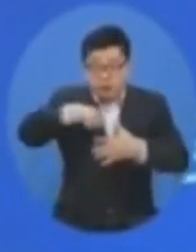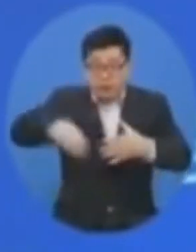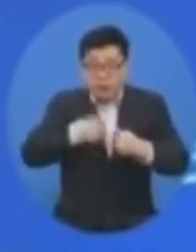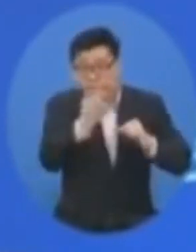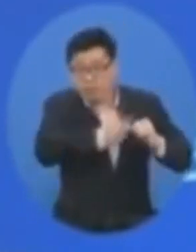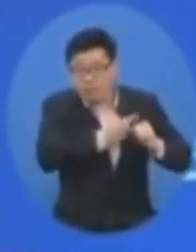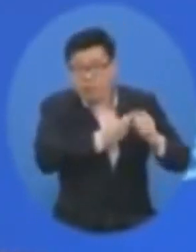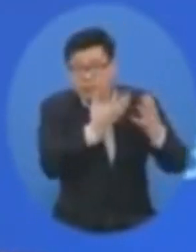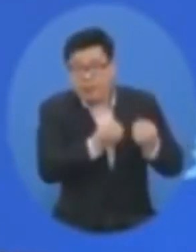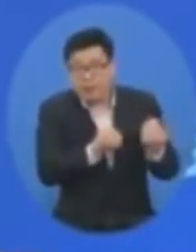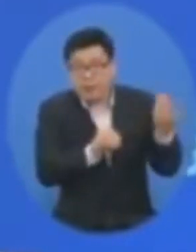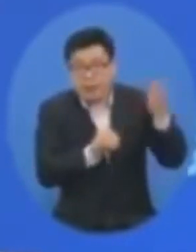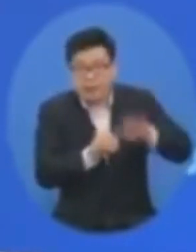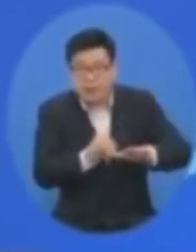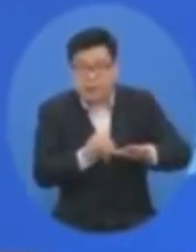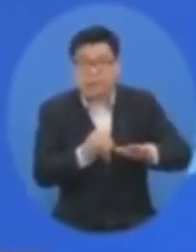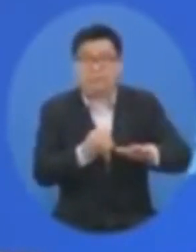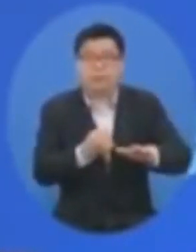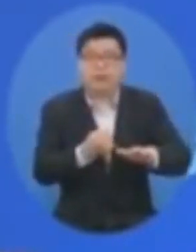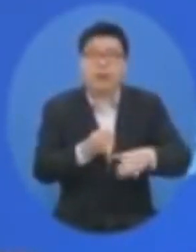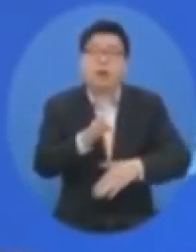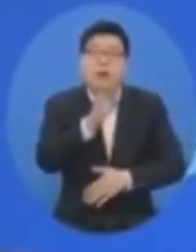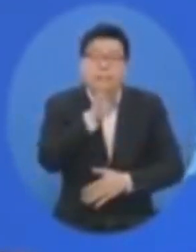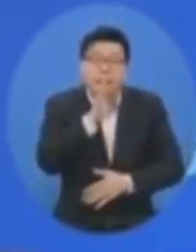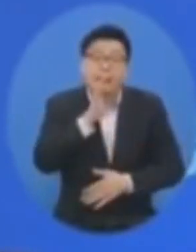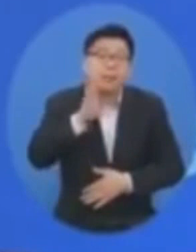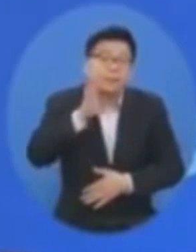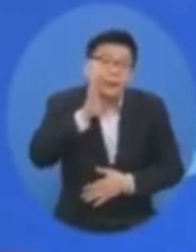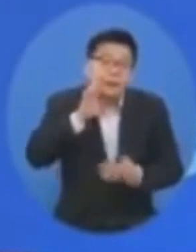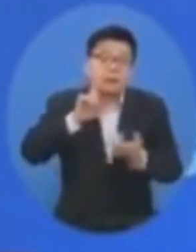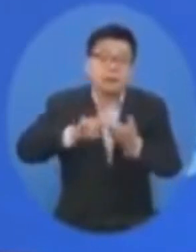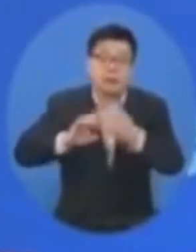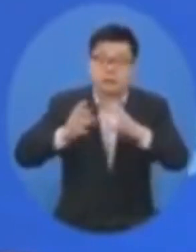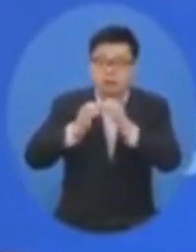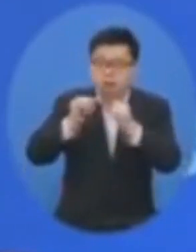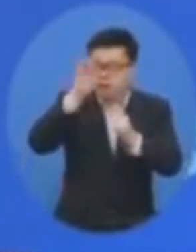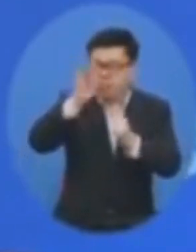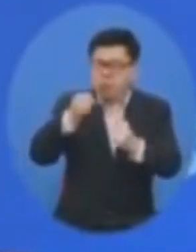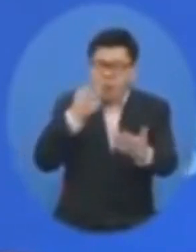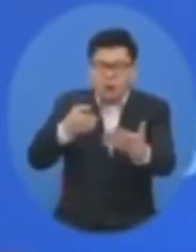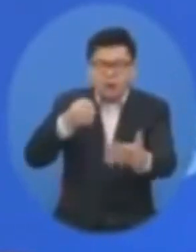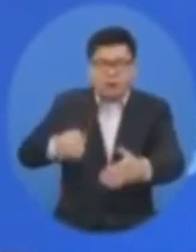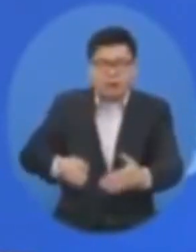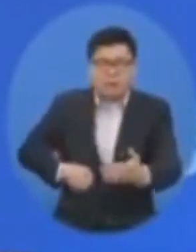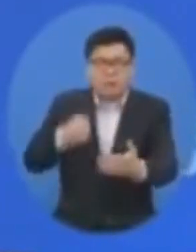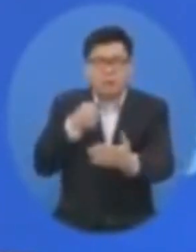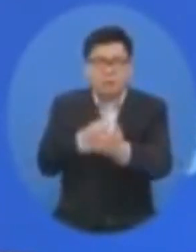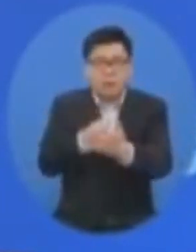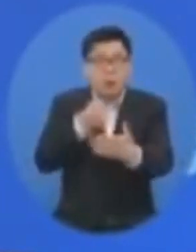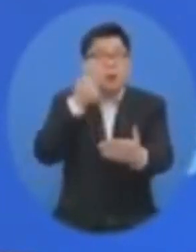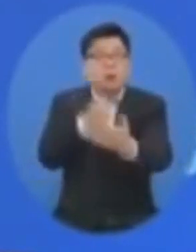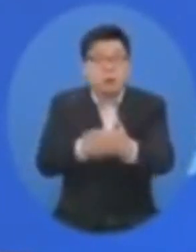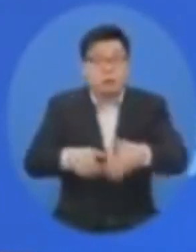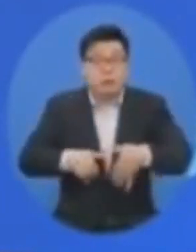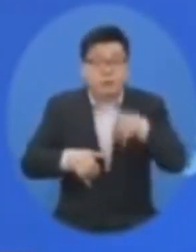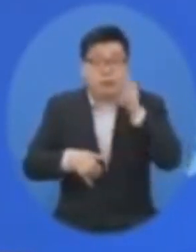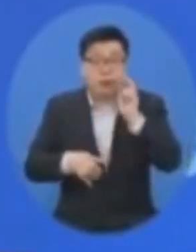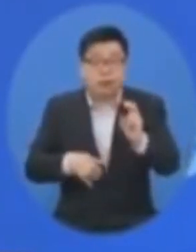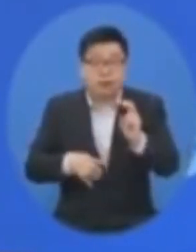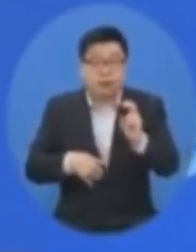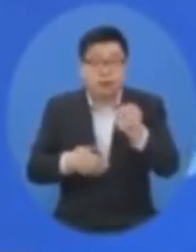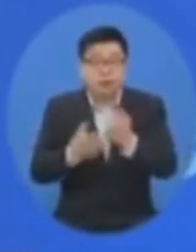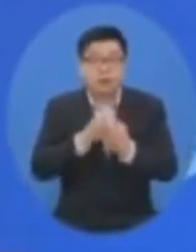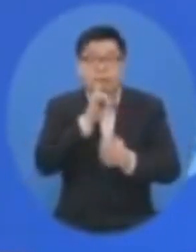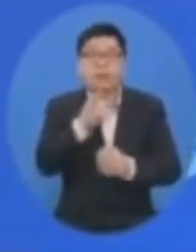있어요. 그렇지만은 옳고 그름은 분명히 국민들이 좀 아시고 그렇게 갔으면 좋겠다는 취지에서 내가